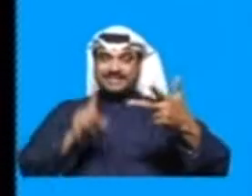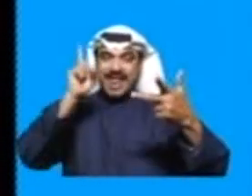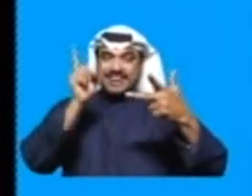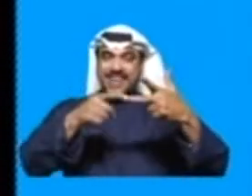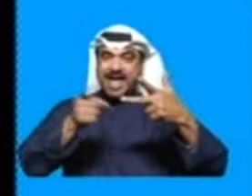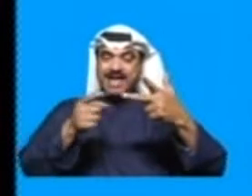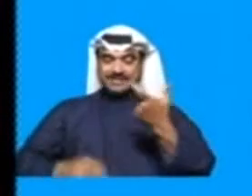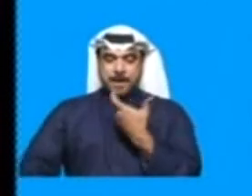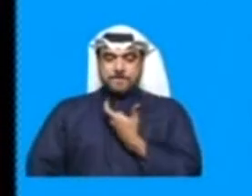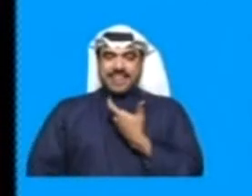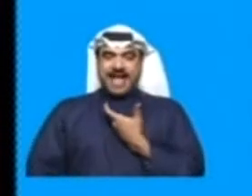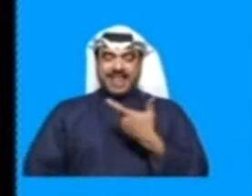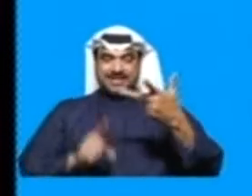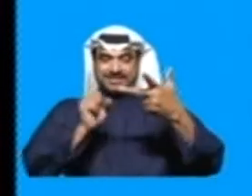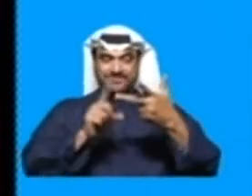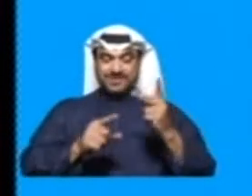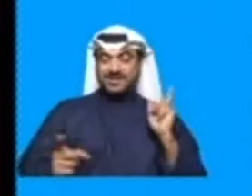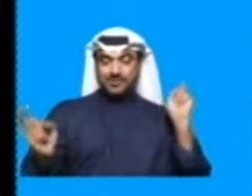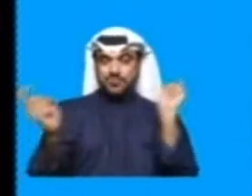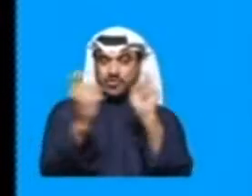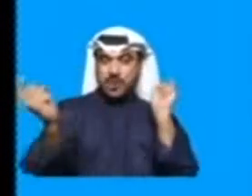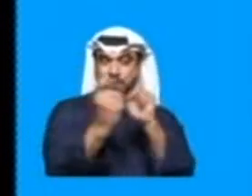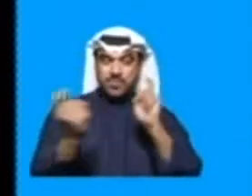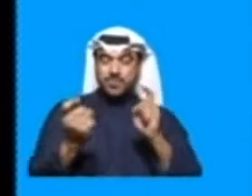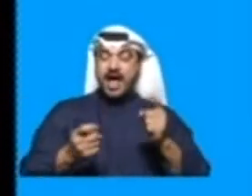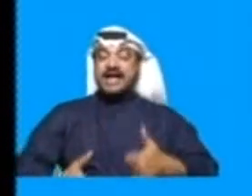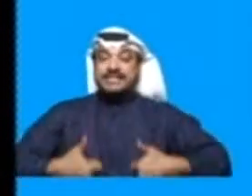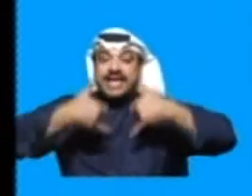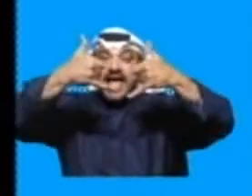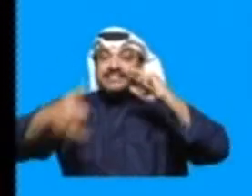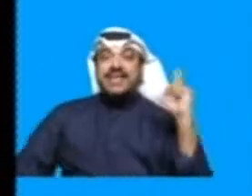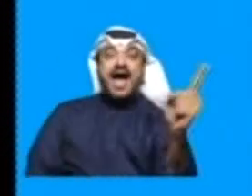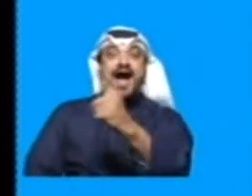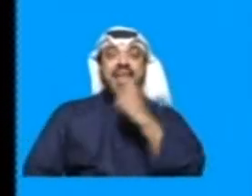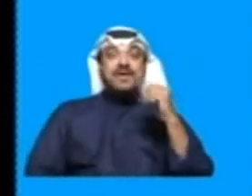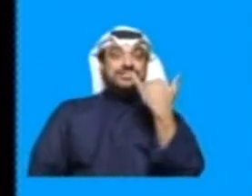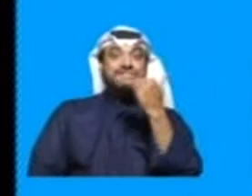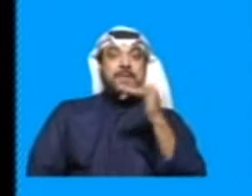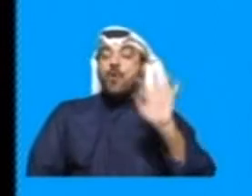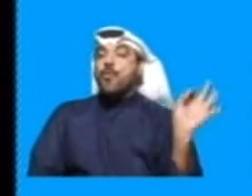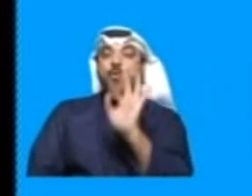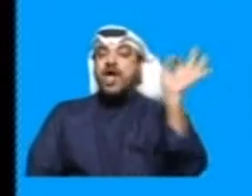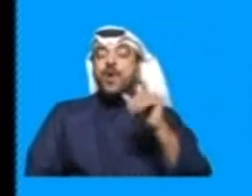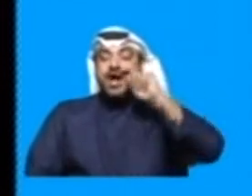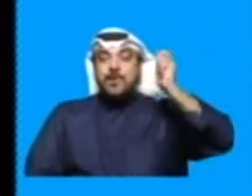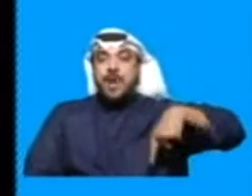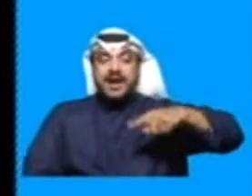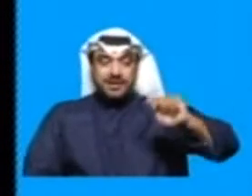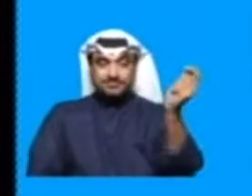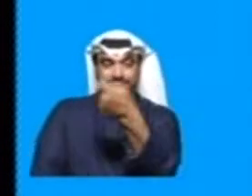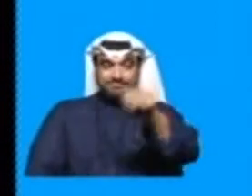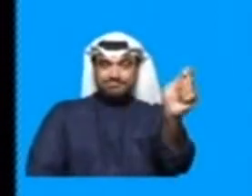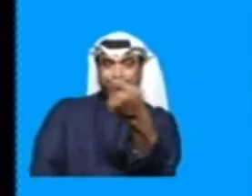الثالث والميدالية البرونزية خلال مشاركته في بطولة كأس العالم الأشبال المقامة في رومانيا. فتحت هاشتاج